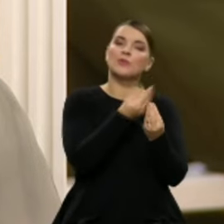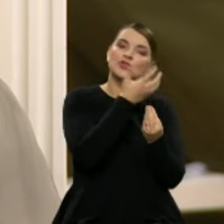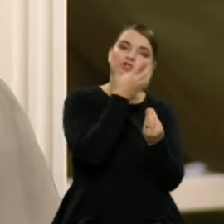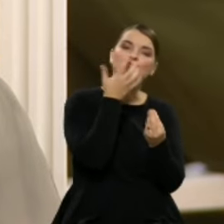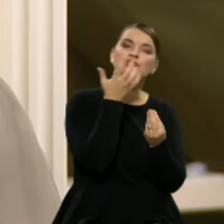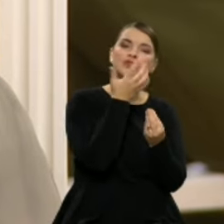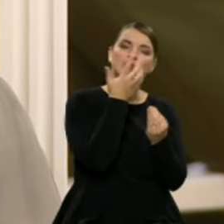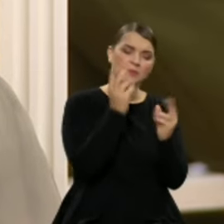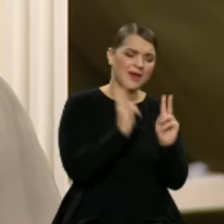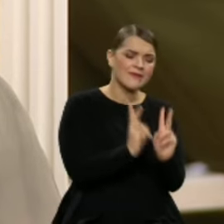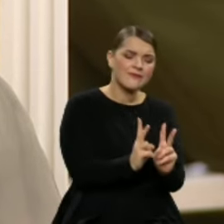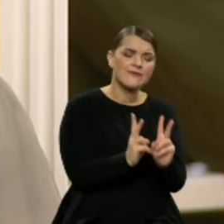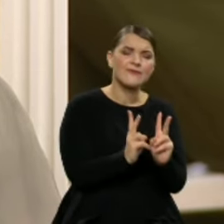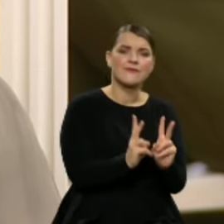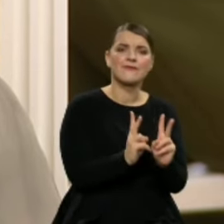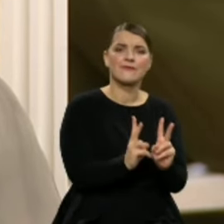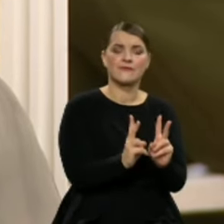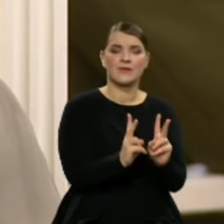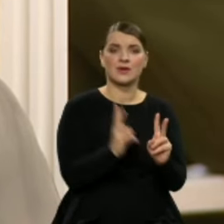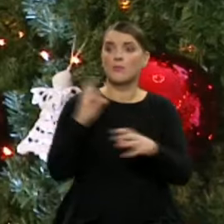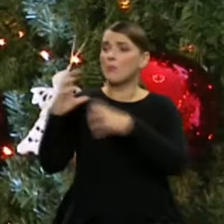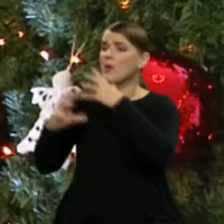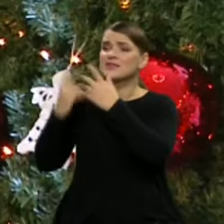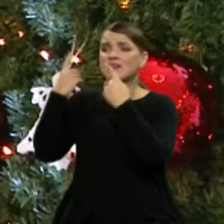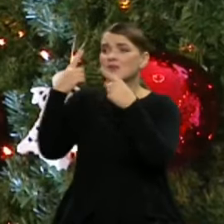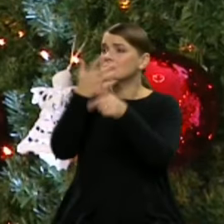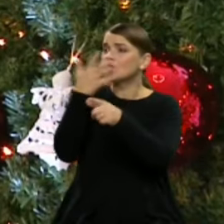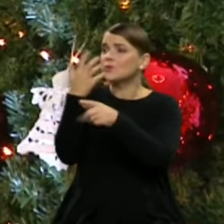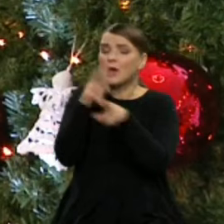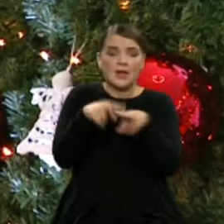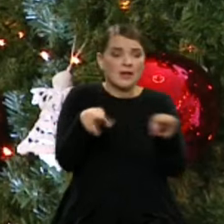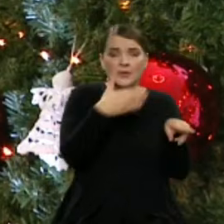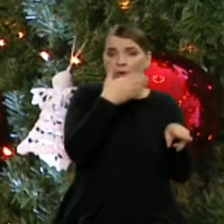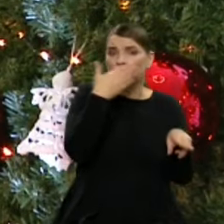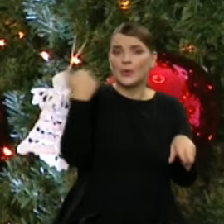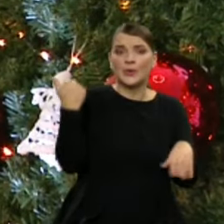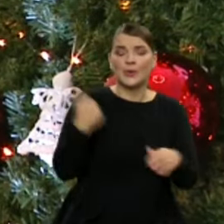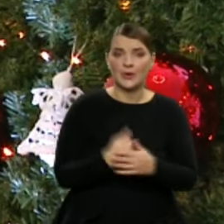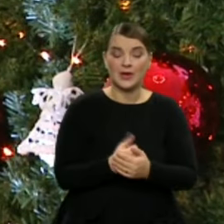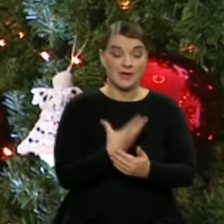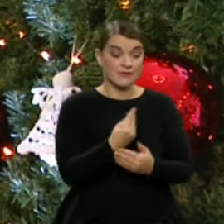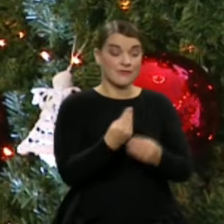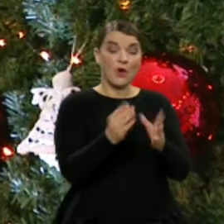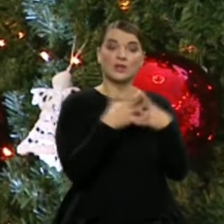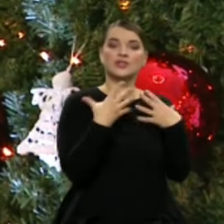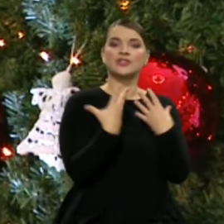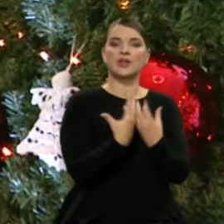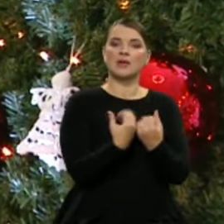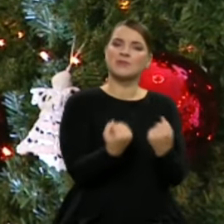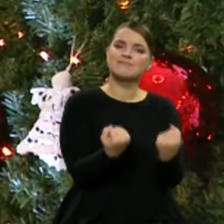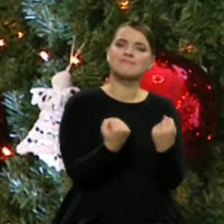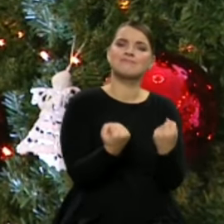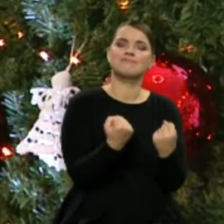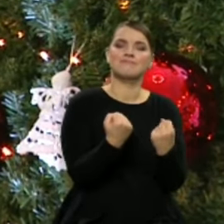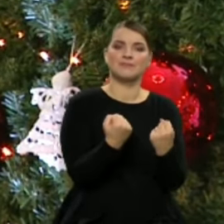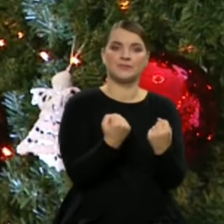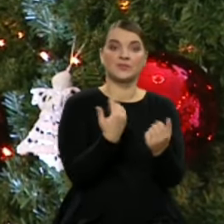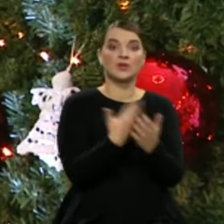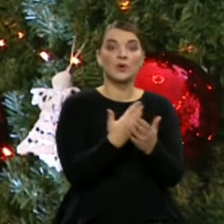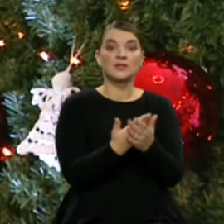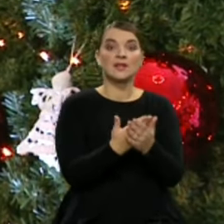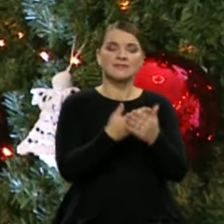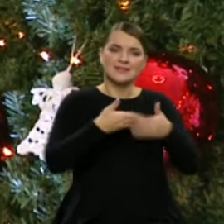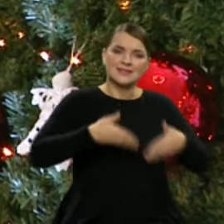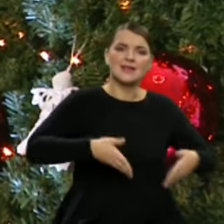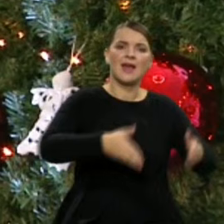viso pasaulio šiluma jos neatstos. Suteikime savo atramą šeimai, nes esame vieni kitiems kelias, tiesa ir